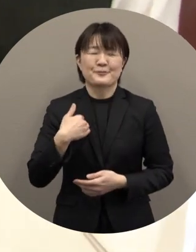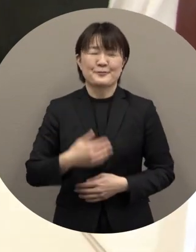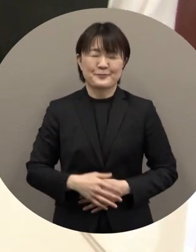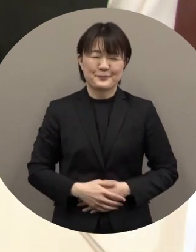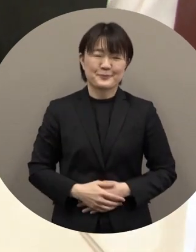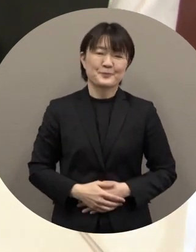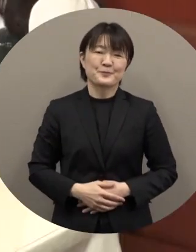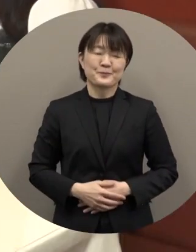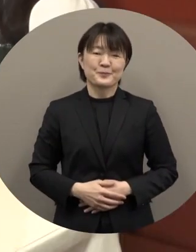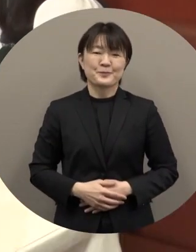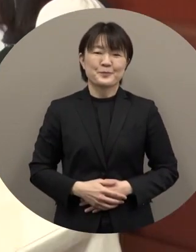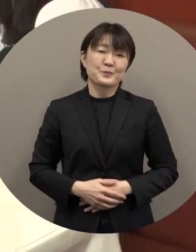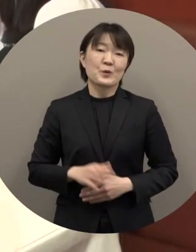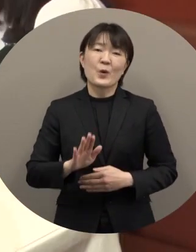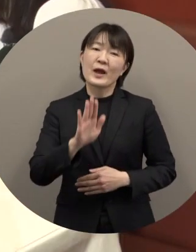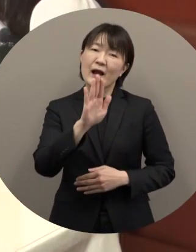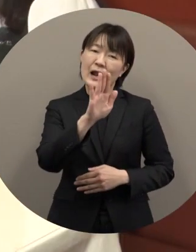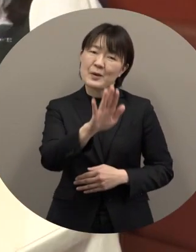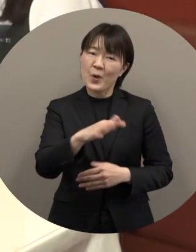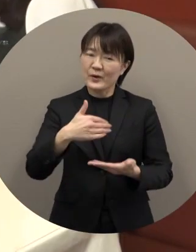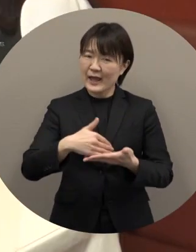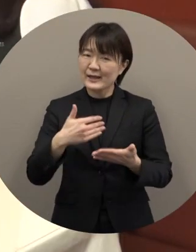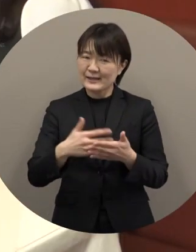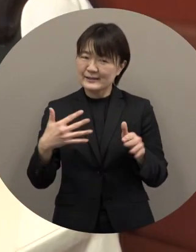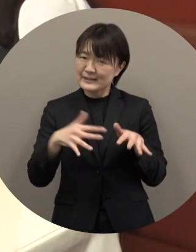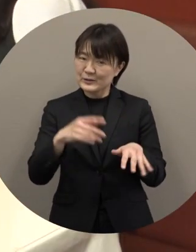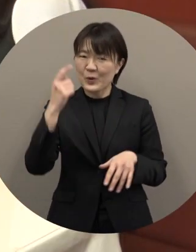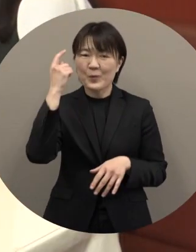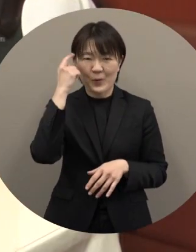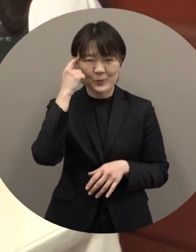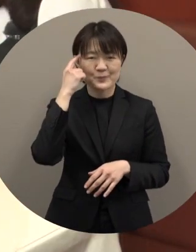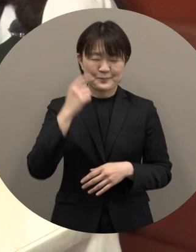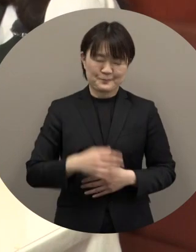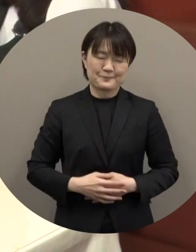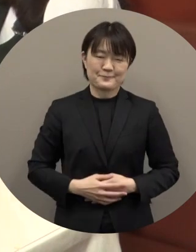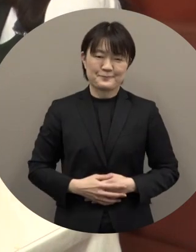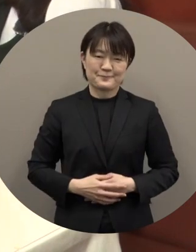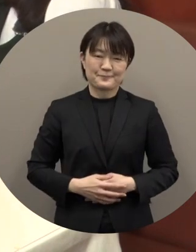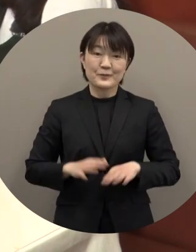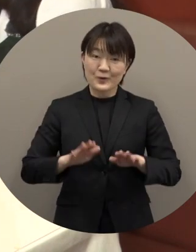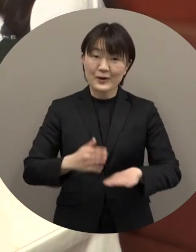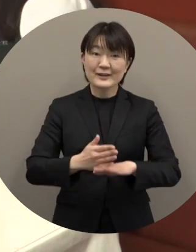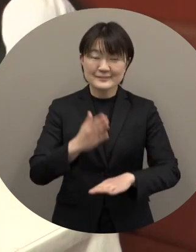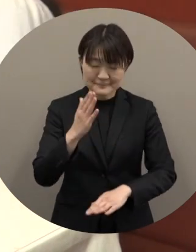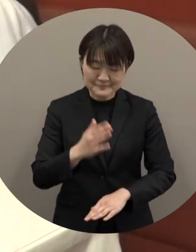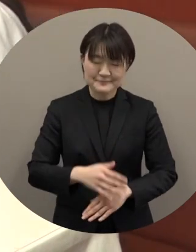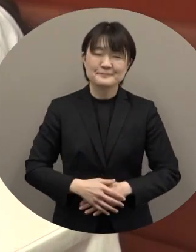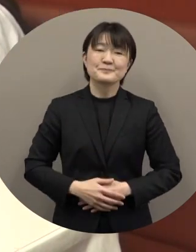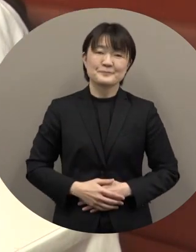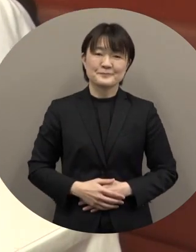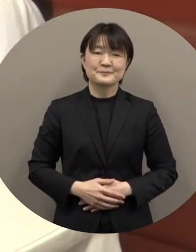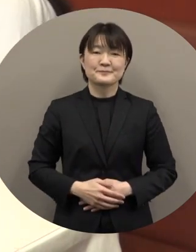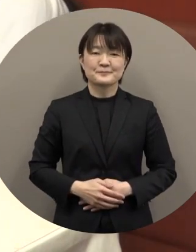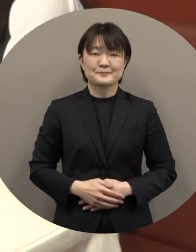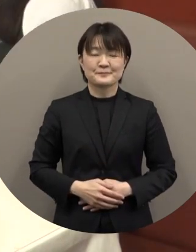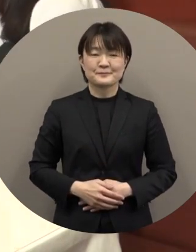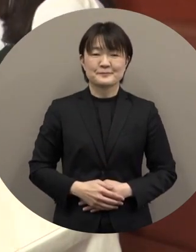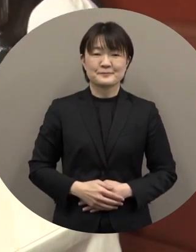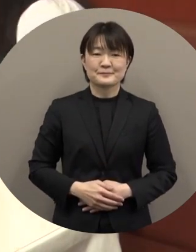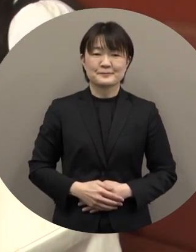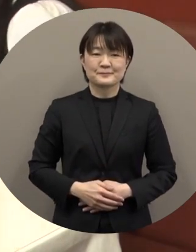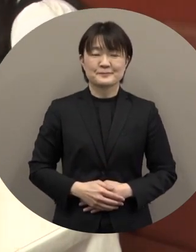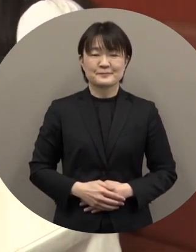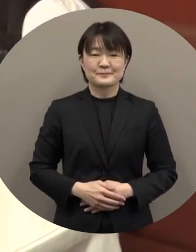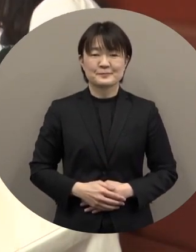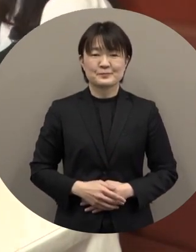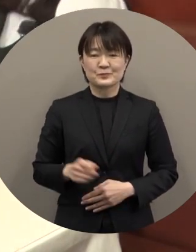ね。これからも、ね、はい、愛され続けていくと思いますね、はいはい、今日どうもありがとうございました。 ありがとうございました、 ありがとうございました。ごちそうさ